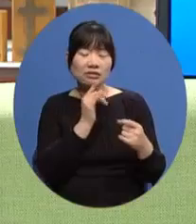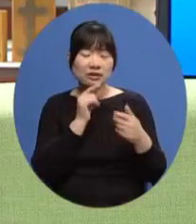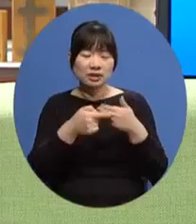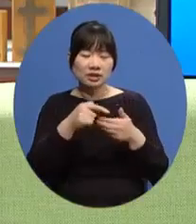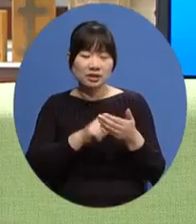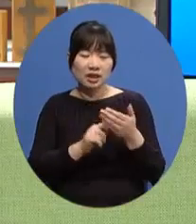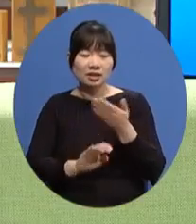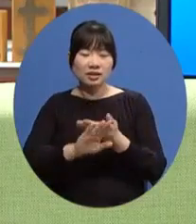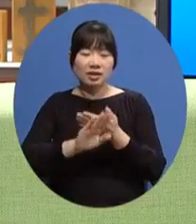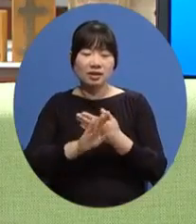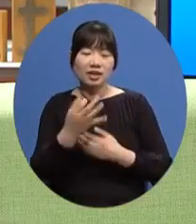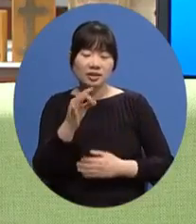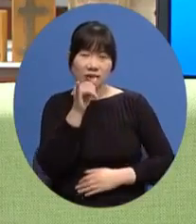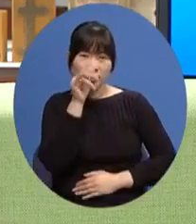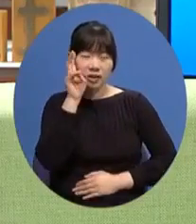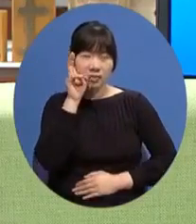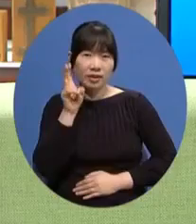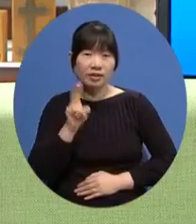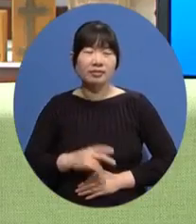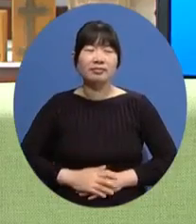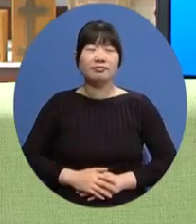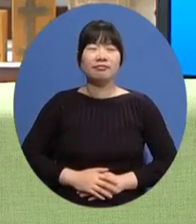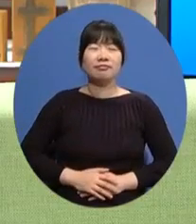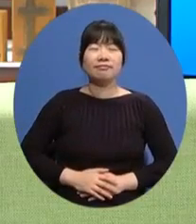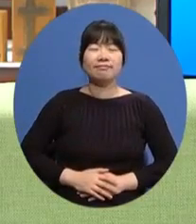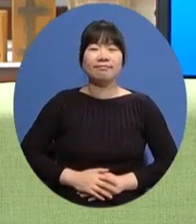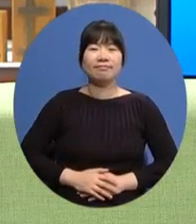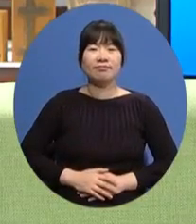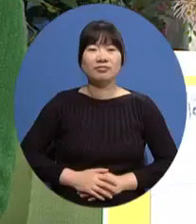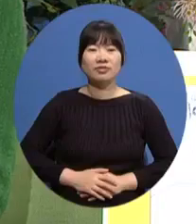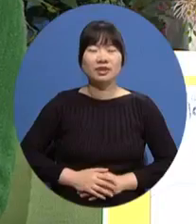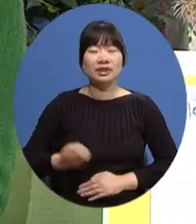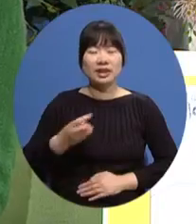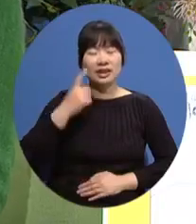진심과는 다르게 그렇게 받아들였을 수 있을 것 같다는 그런 부분을 좀 생각을 해보셔야 될 것 같아요. 네.